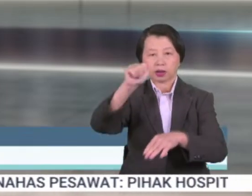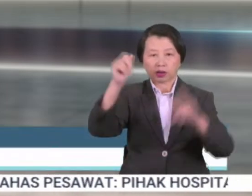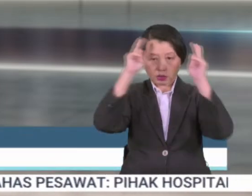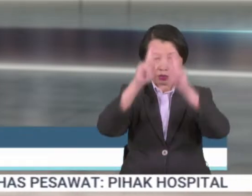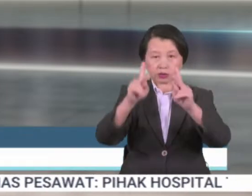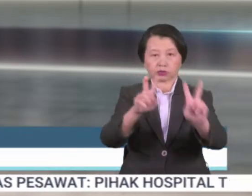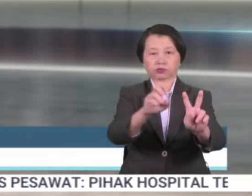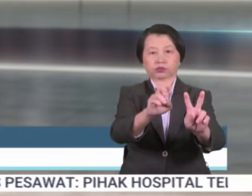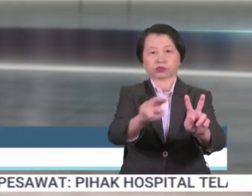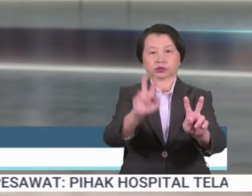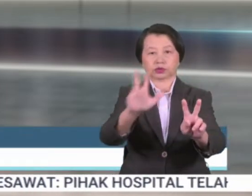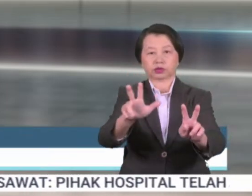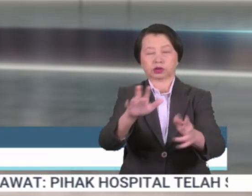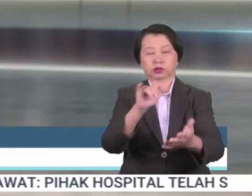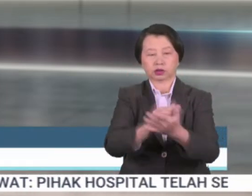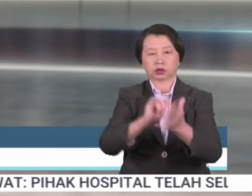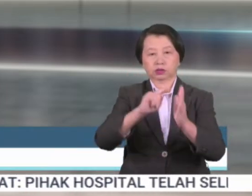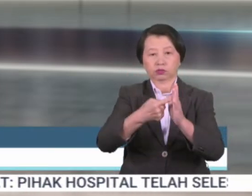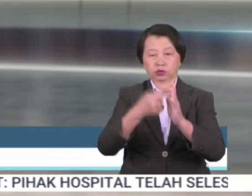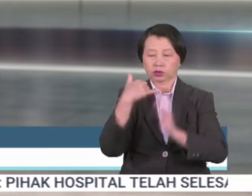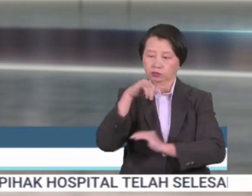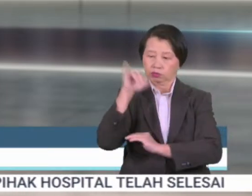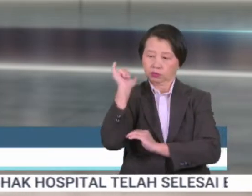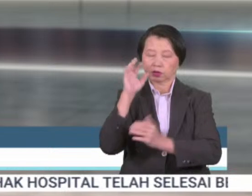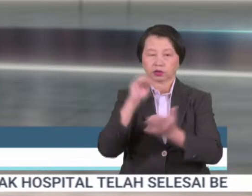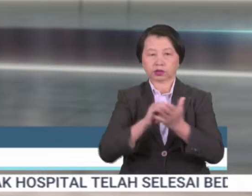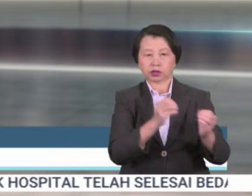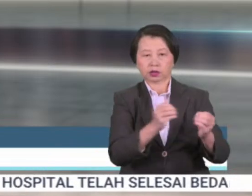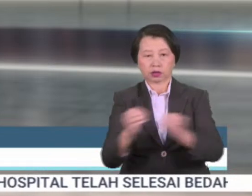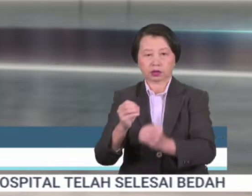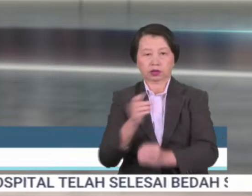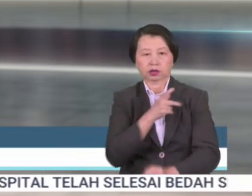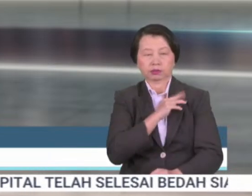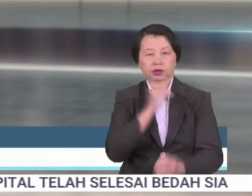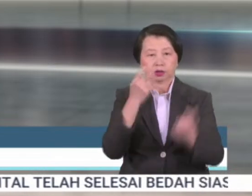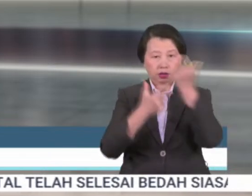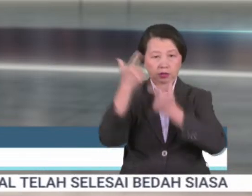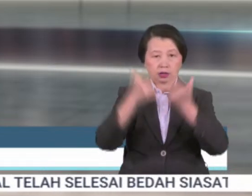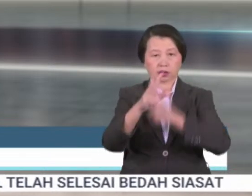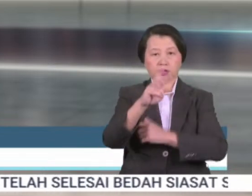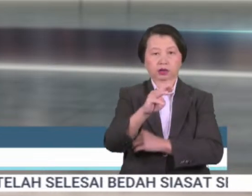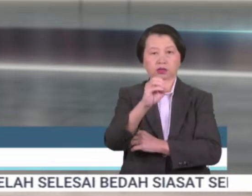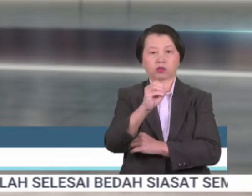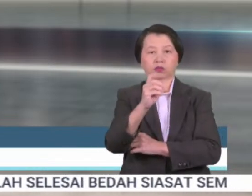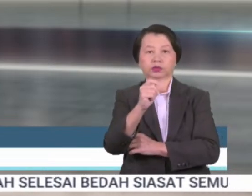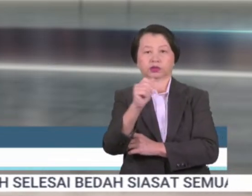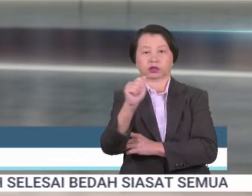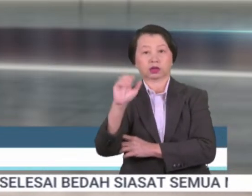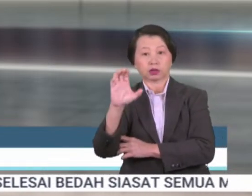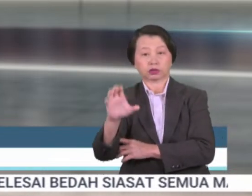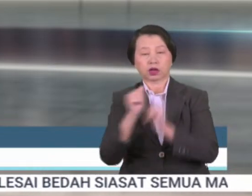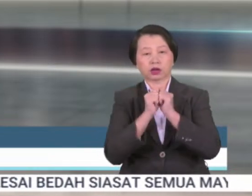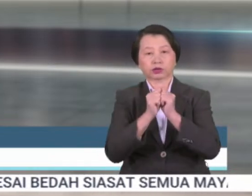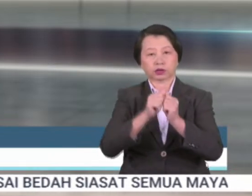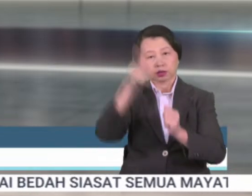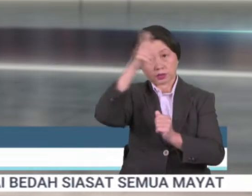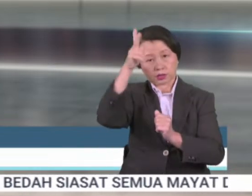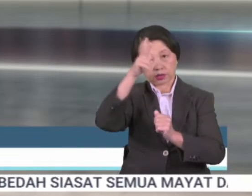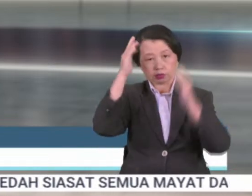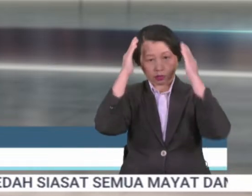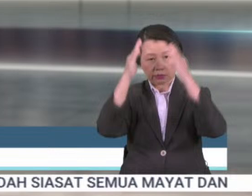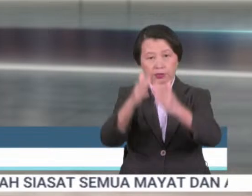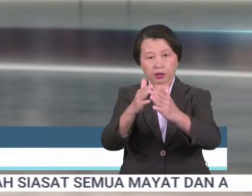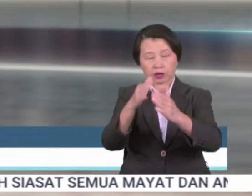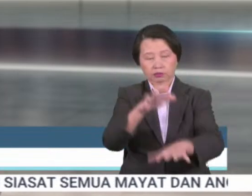2023 program tiga hari itu bermula semalam dianjurkan Kementerian pelancongan seni dan budaya motek bersama kerajaan Negeri